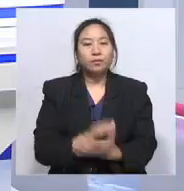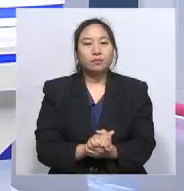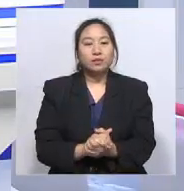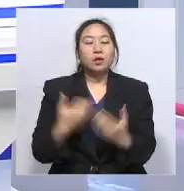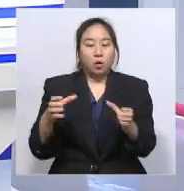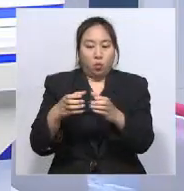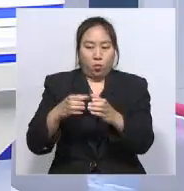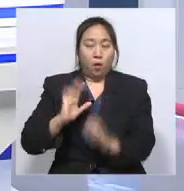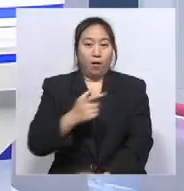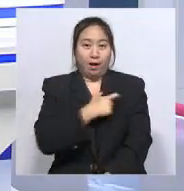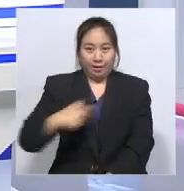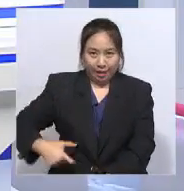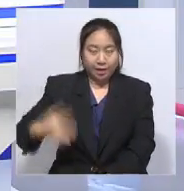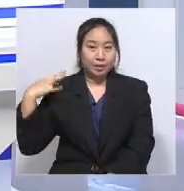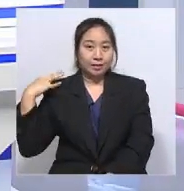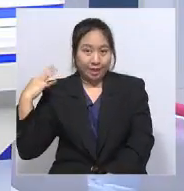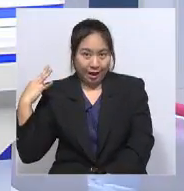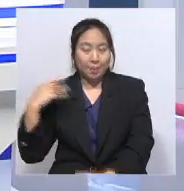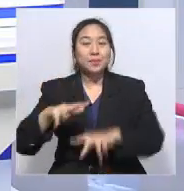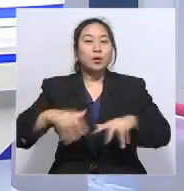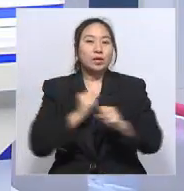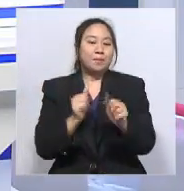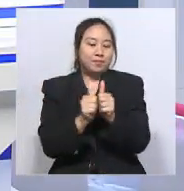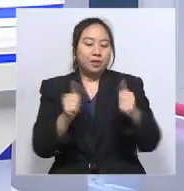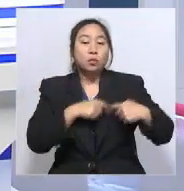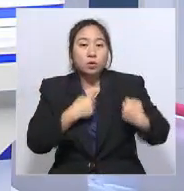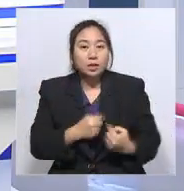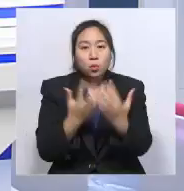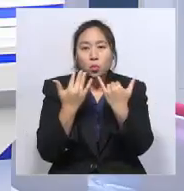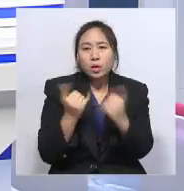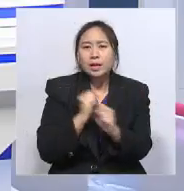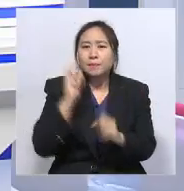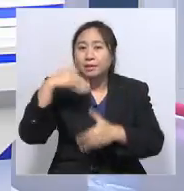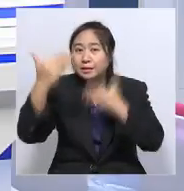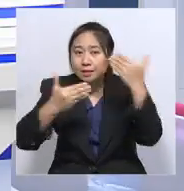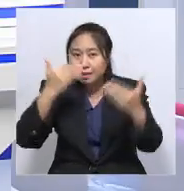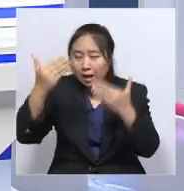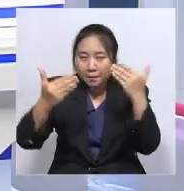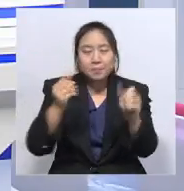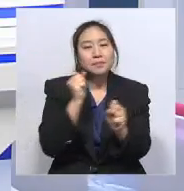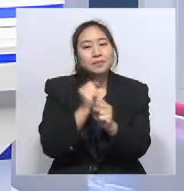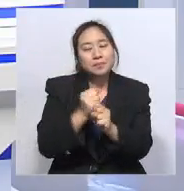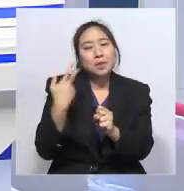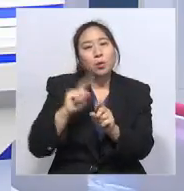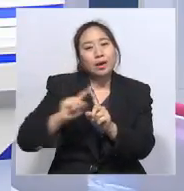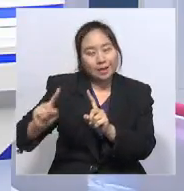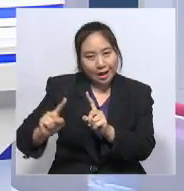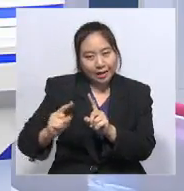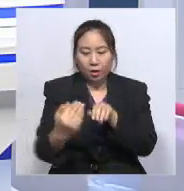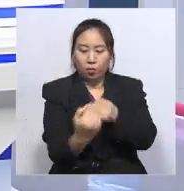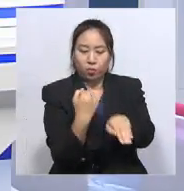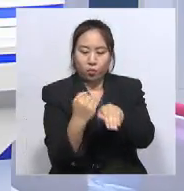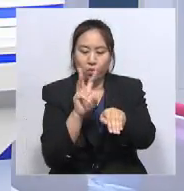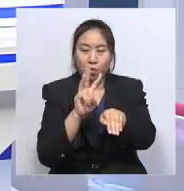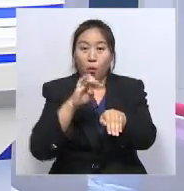โดยหน่วยพระราชทานและประชาชนจิตอาสาเราทำความดีด้วยหัวใจวันนี้ค่ะเขาร่วมกันทำกิจกรรมบำเพ็ญสาธารณประโยชน์พัฒนาคูน้